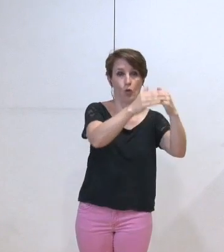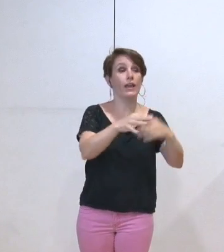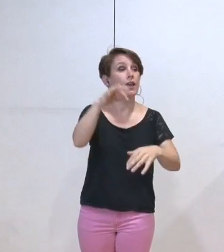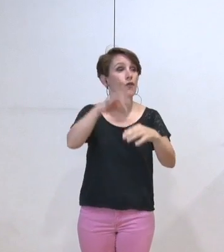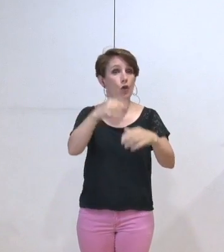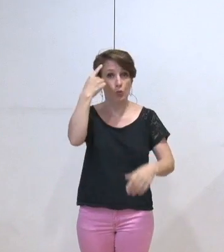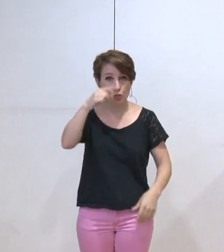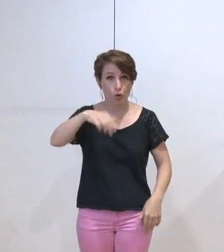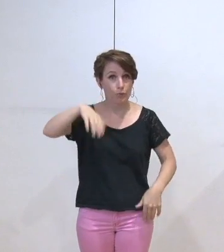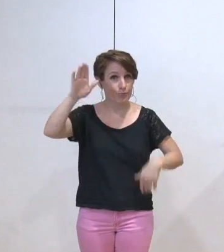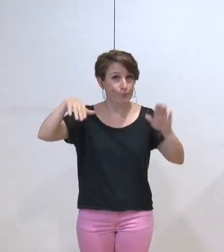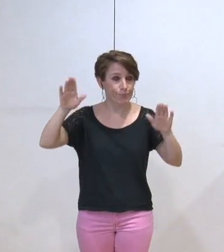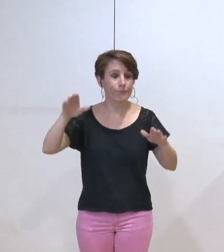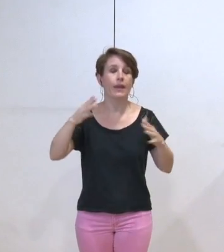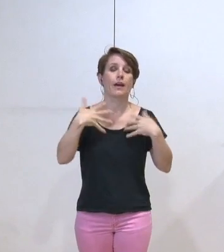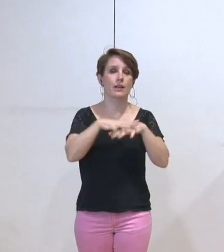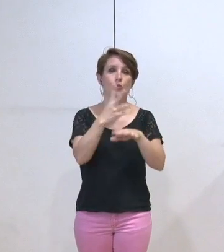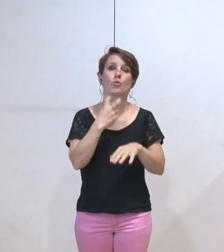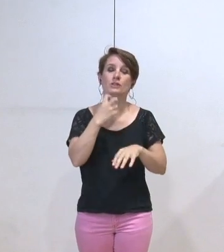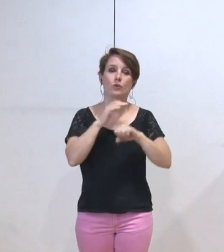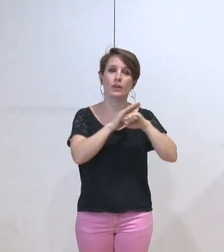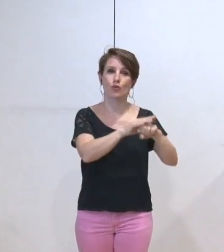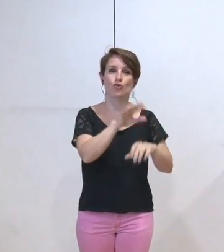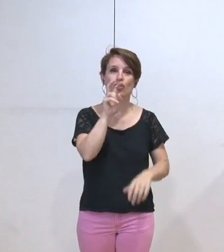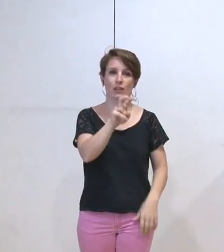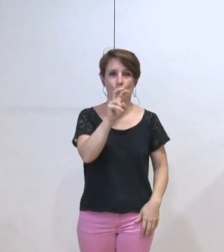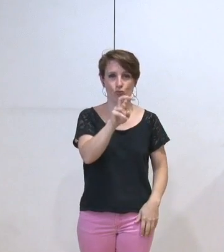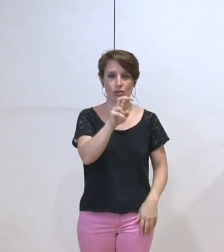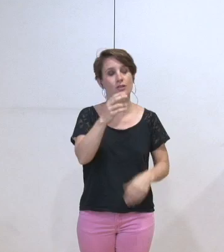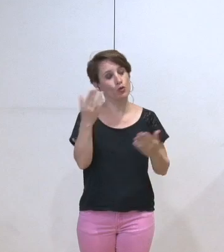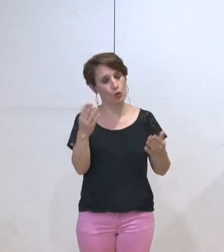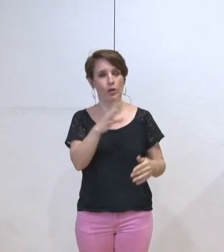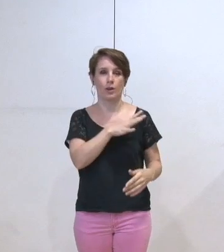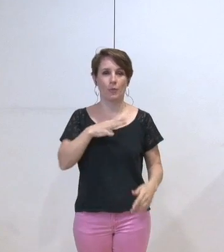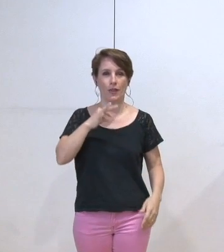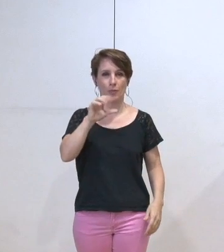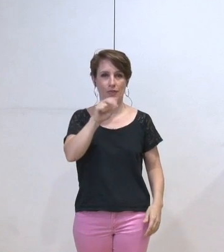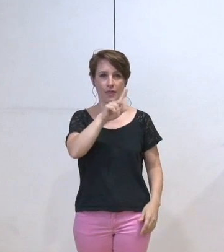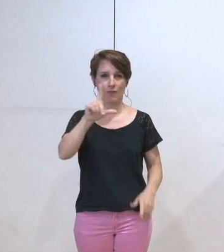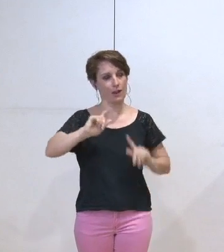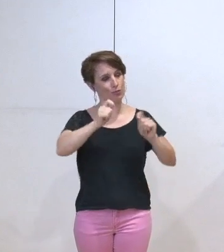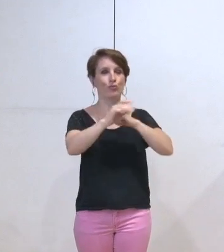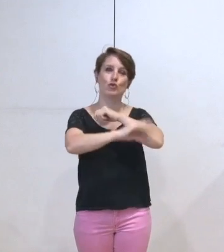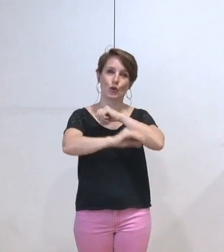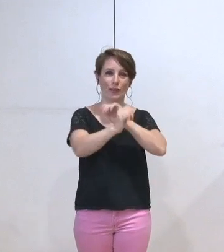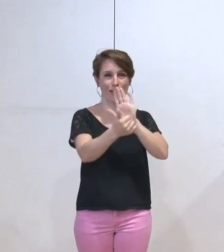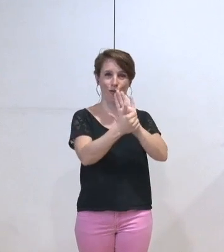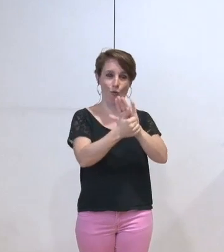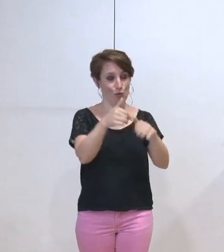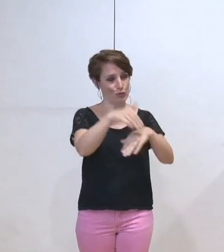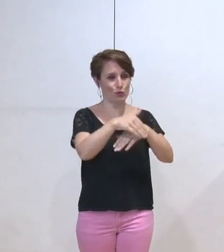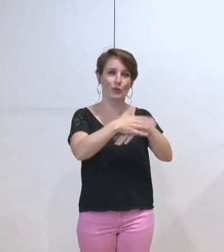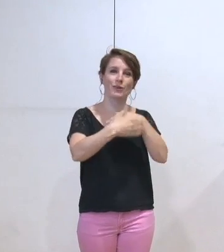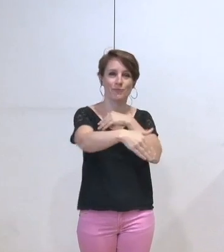vote pour rassemblement citoyen de la gauche et écologistes et donc m Tavel sera notre secrétaire de séance ce